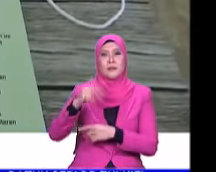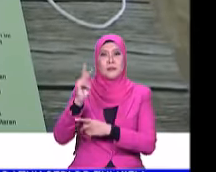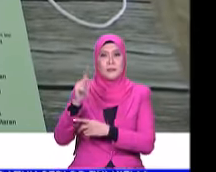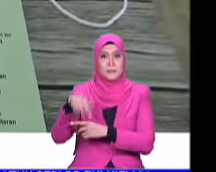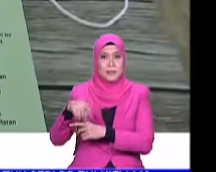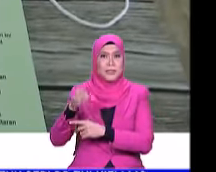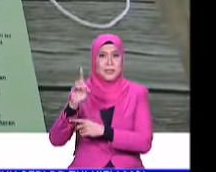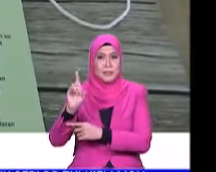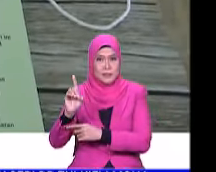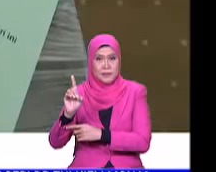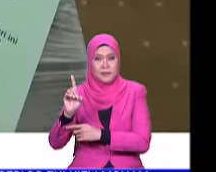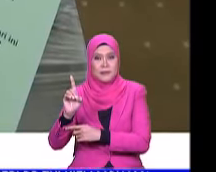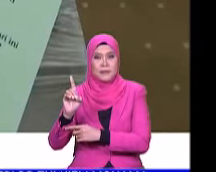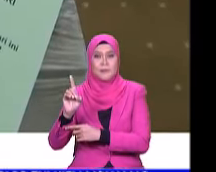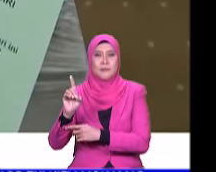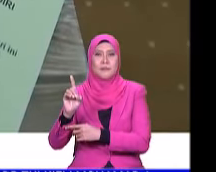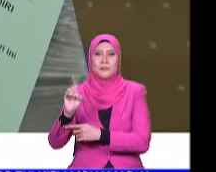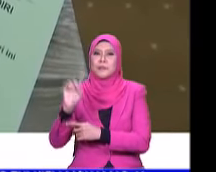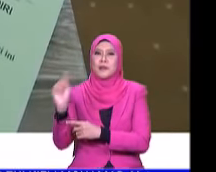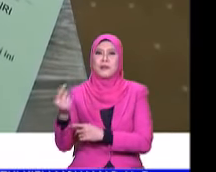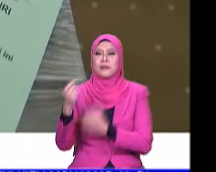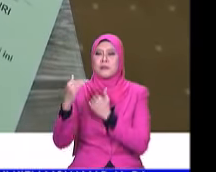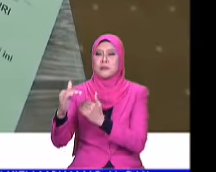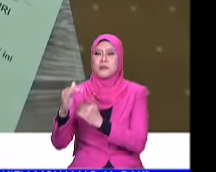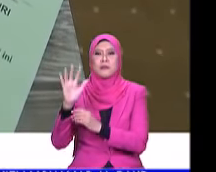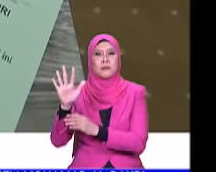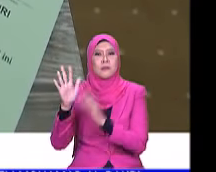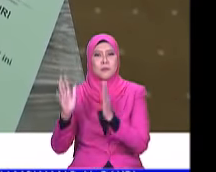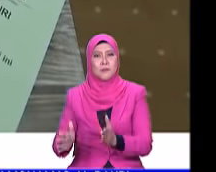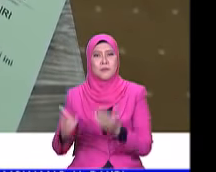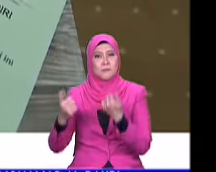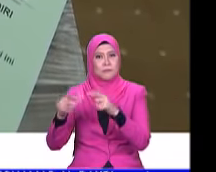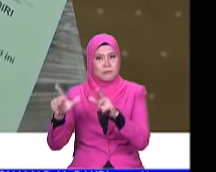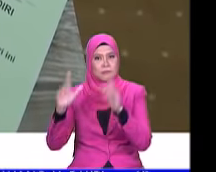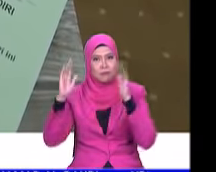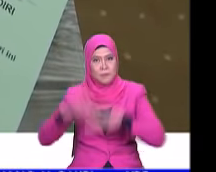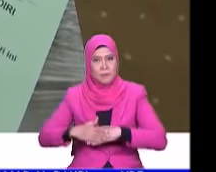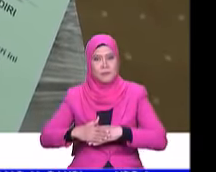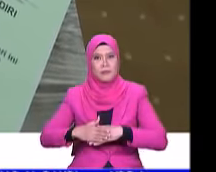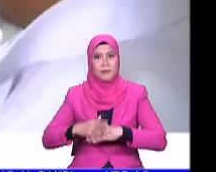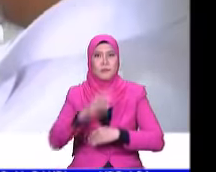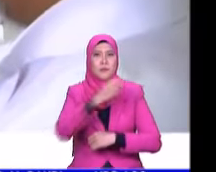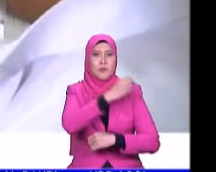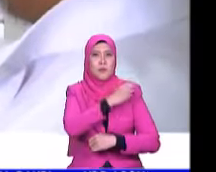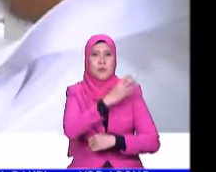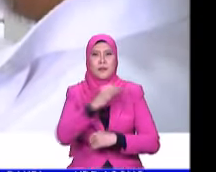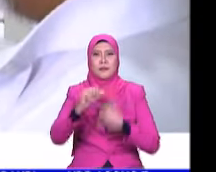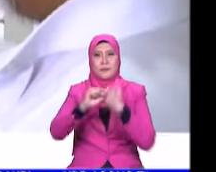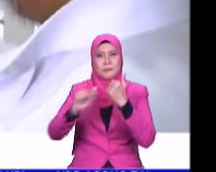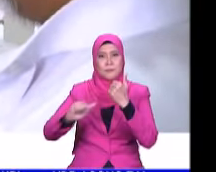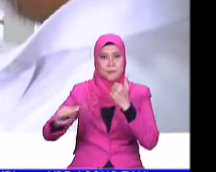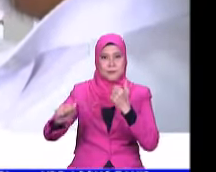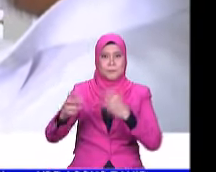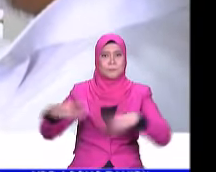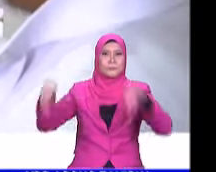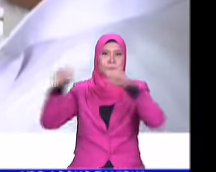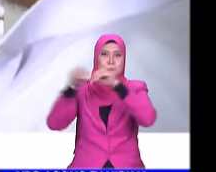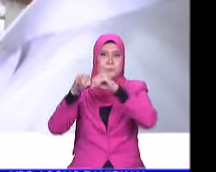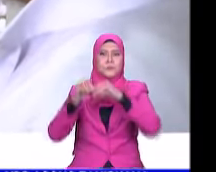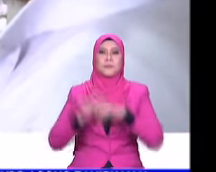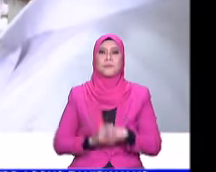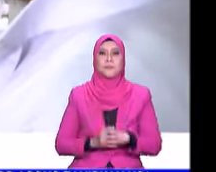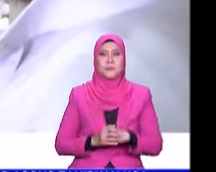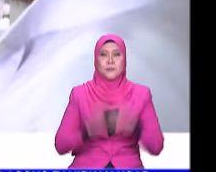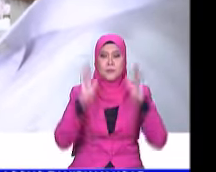Pergerakan diperketatkan PKPD, hanya 5 orang sahaja dibenarkan, terdiri daripada pegawai dan ahli jawatan kuasa masjid.